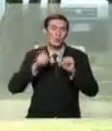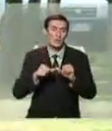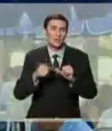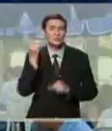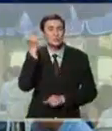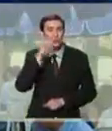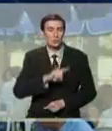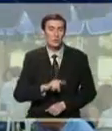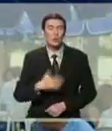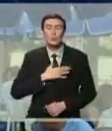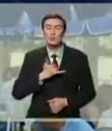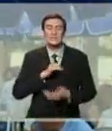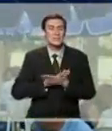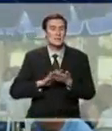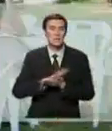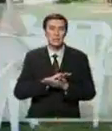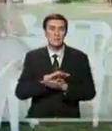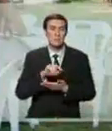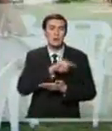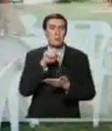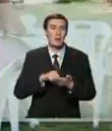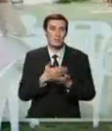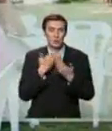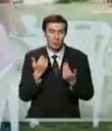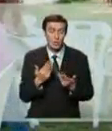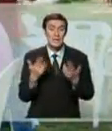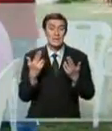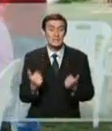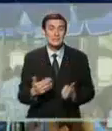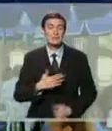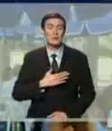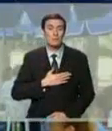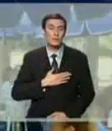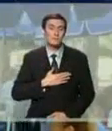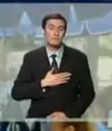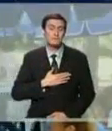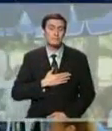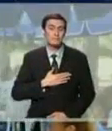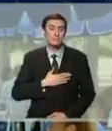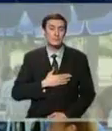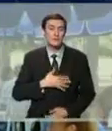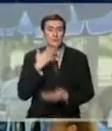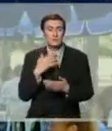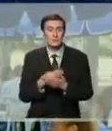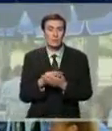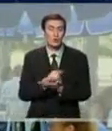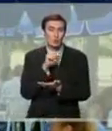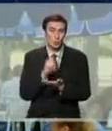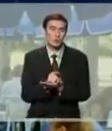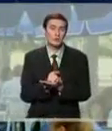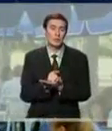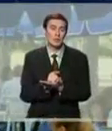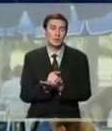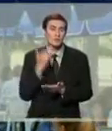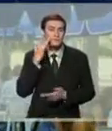справки. У нас никаких проблем здесь никогда не было. Естественно, мы в силу функционального долга должны